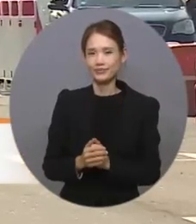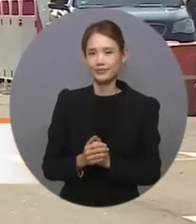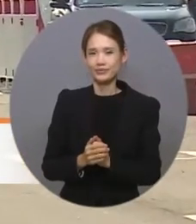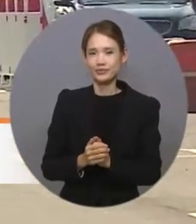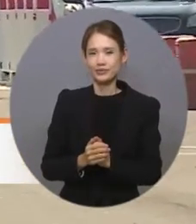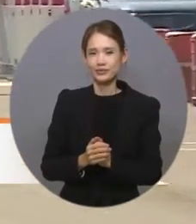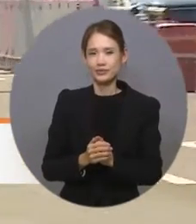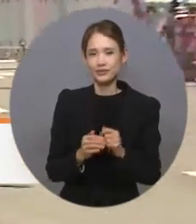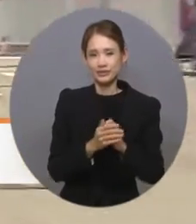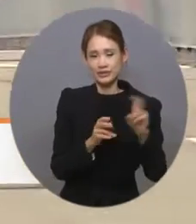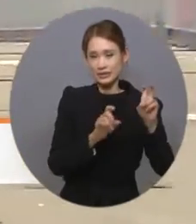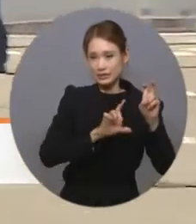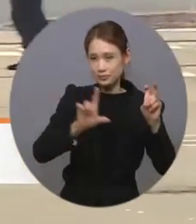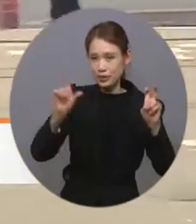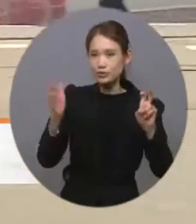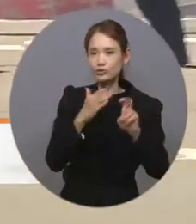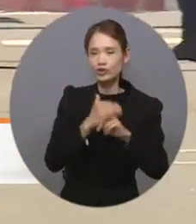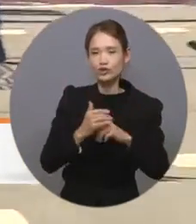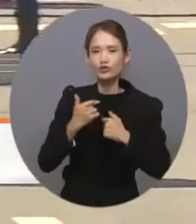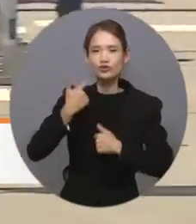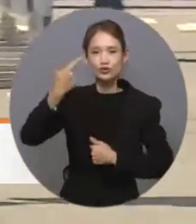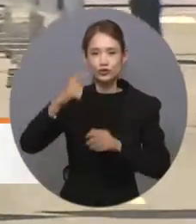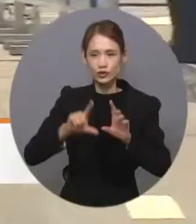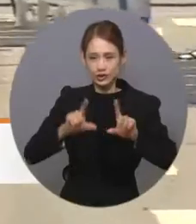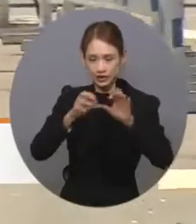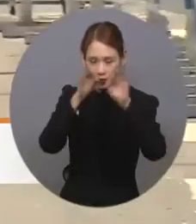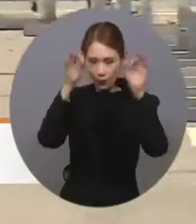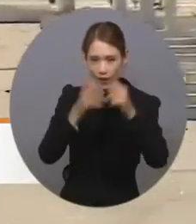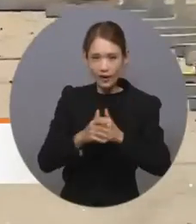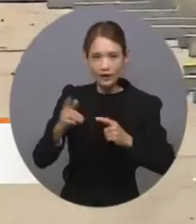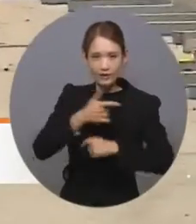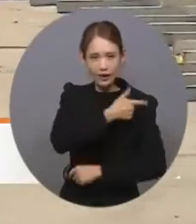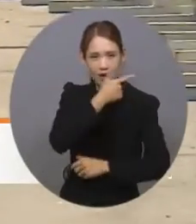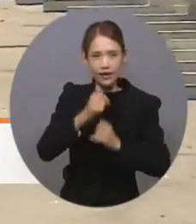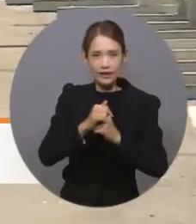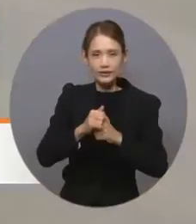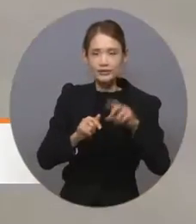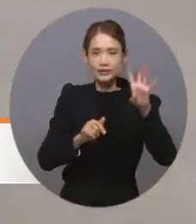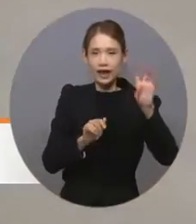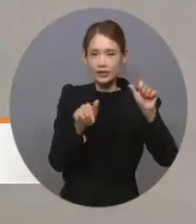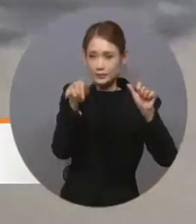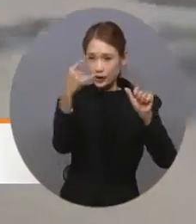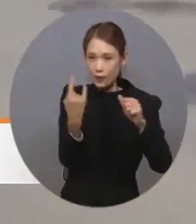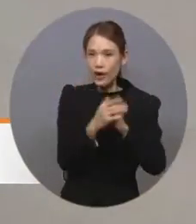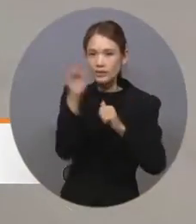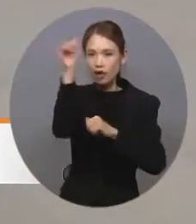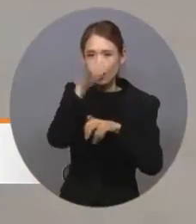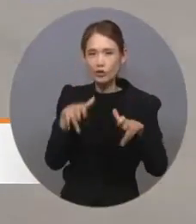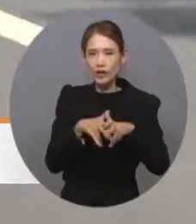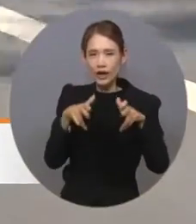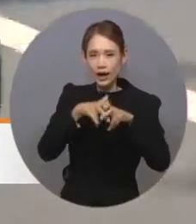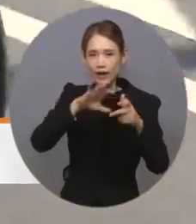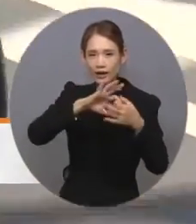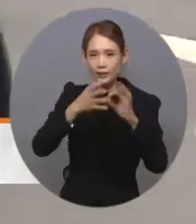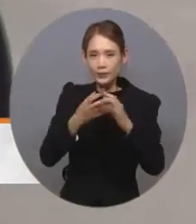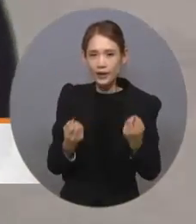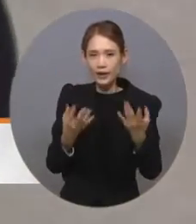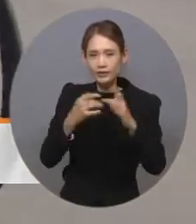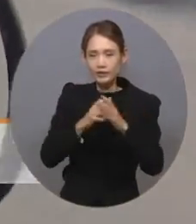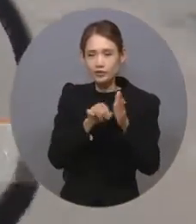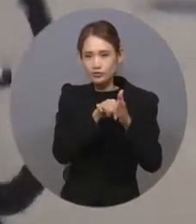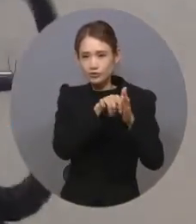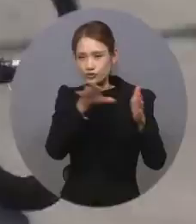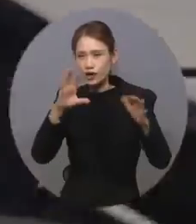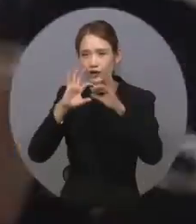지난 20일부터 펼쳐진 6일간의 대장정. 제41회 전국장애인체육대회에서 패럴림픽 스타들의 선전이